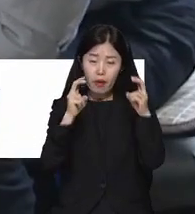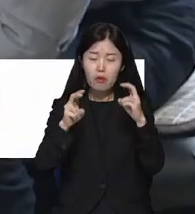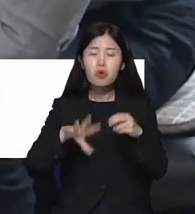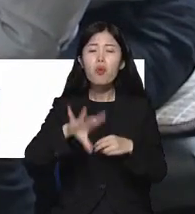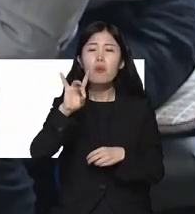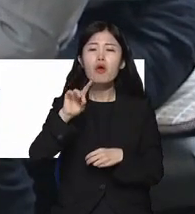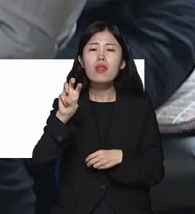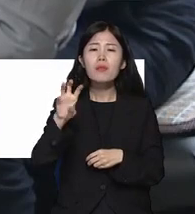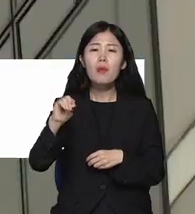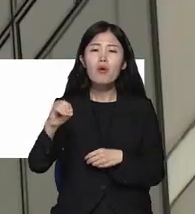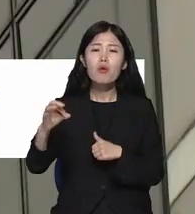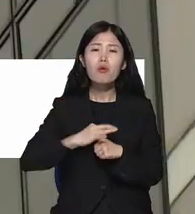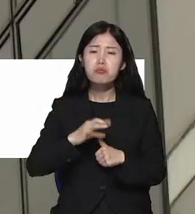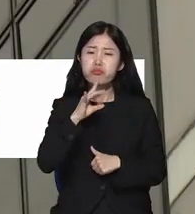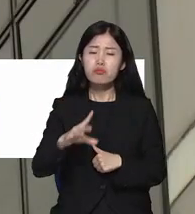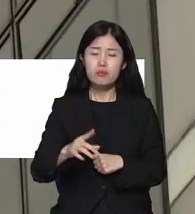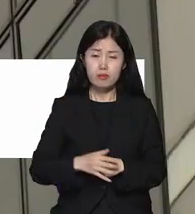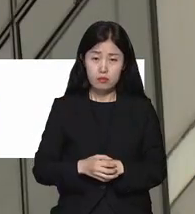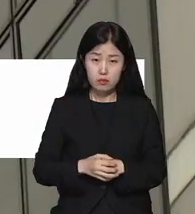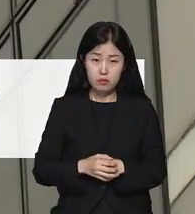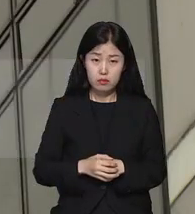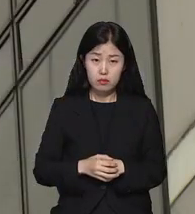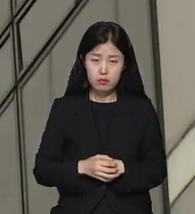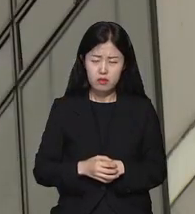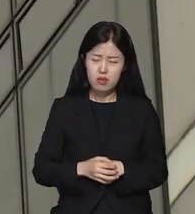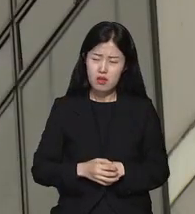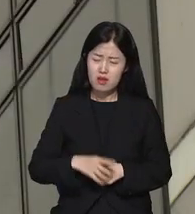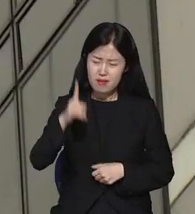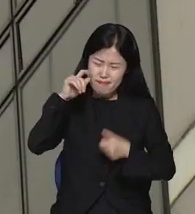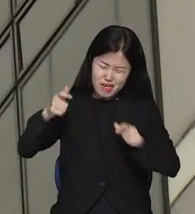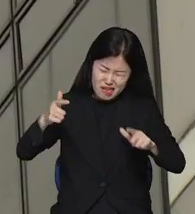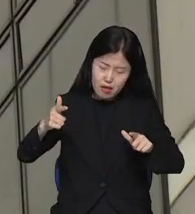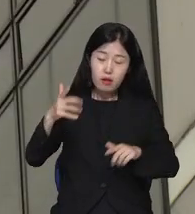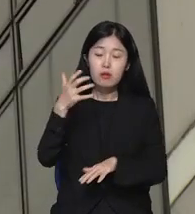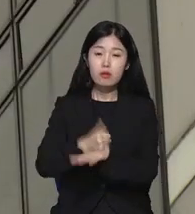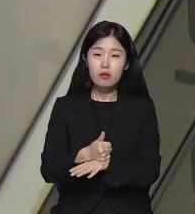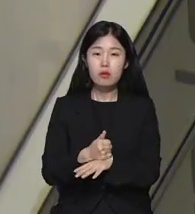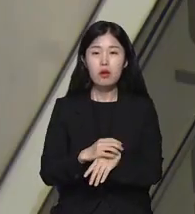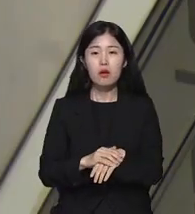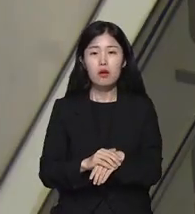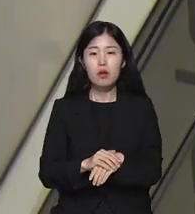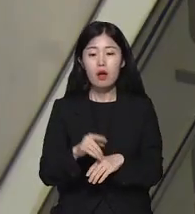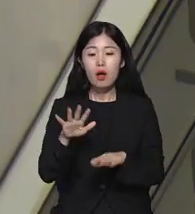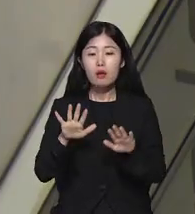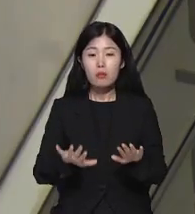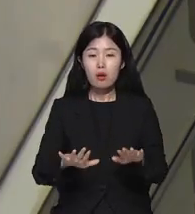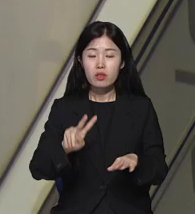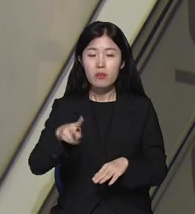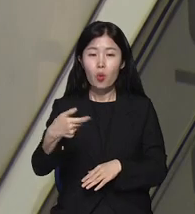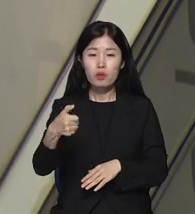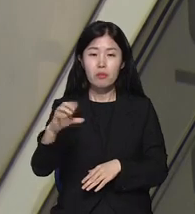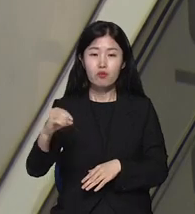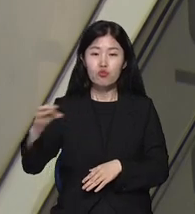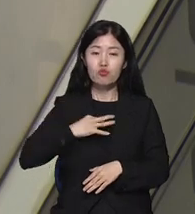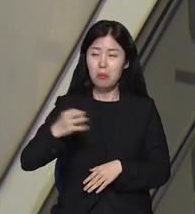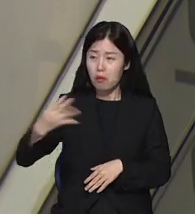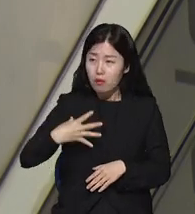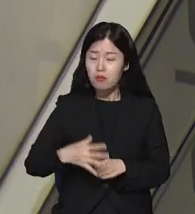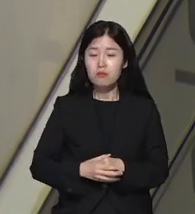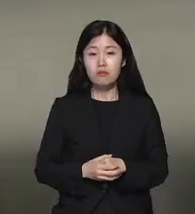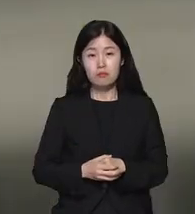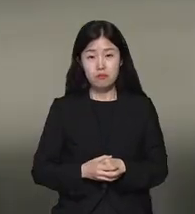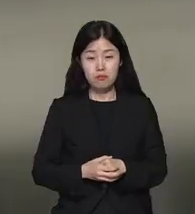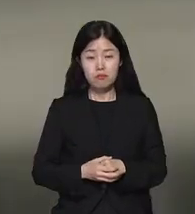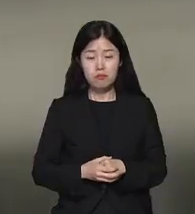제시했다고 주장했습니다 계속된 항의의 보험사 측이 다시 제시한 금액 또한 요구 금액의 절반 수준인 250만원이라고 말했습니다